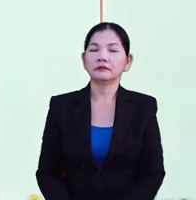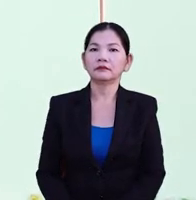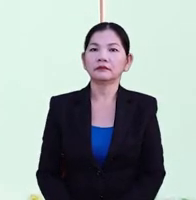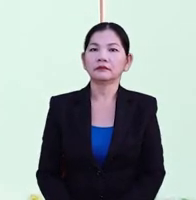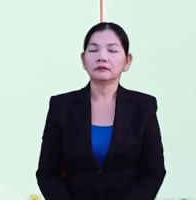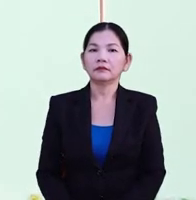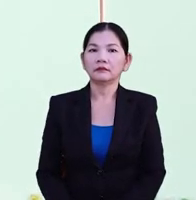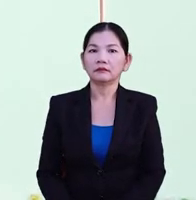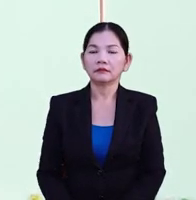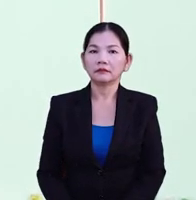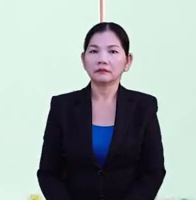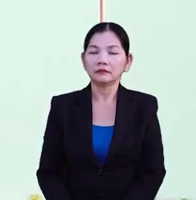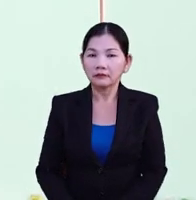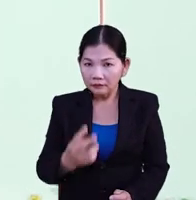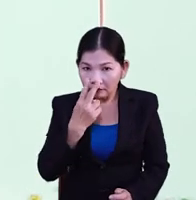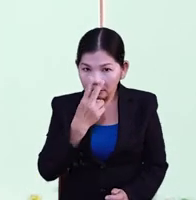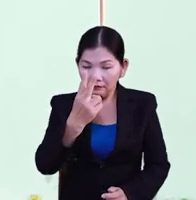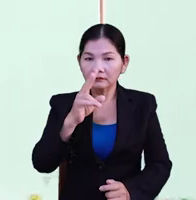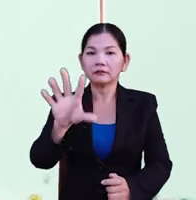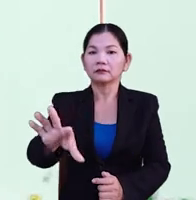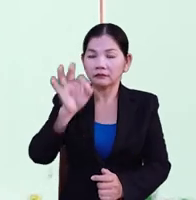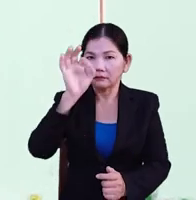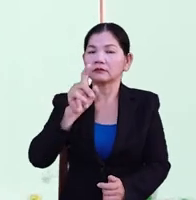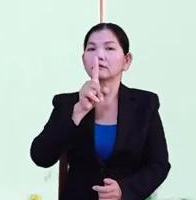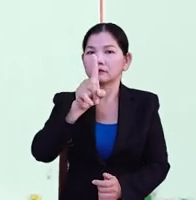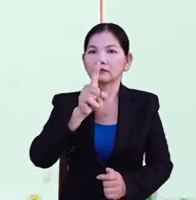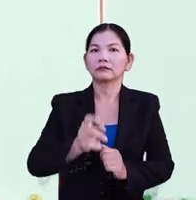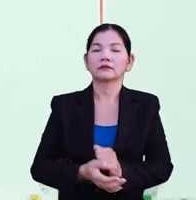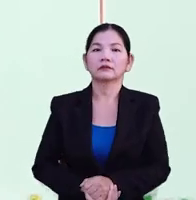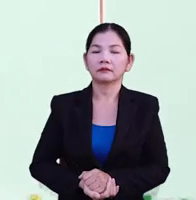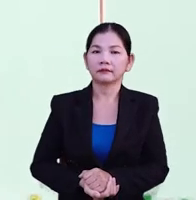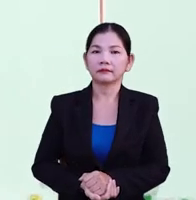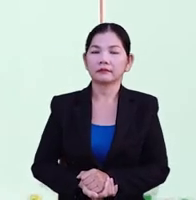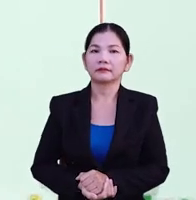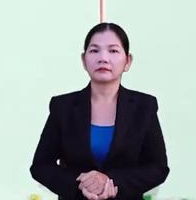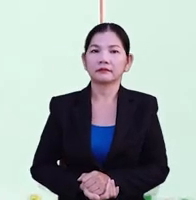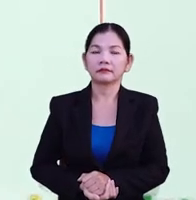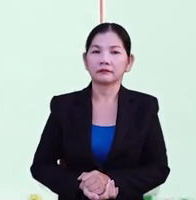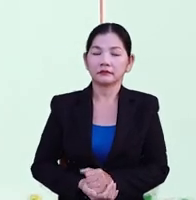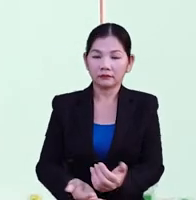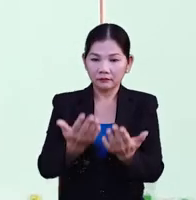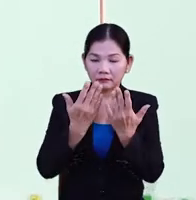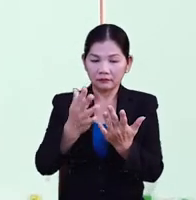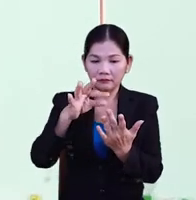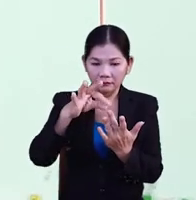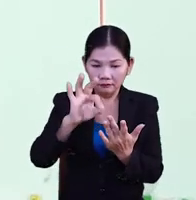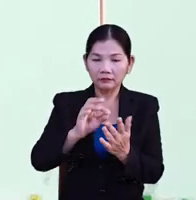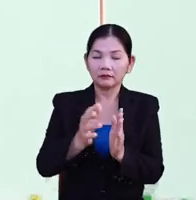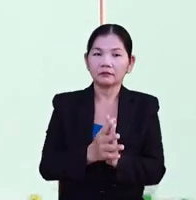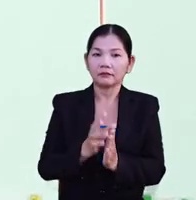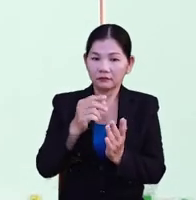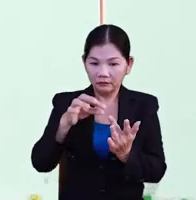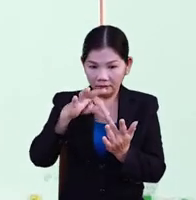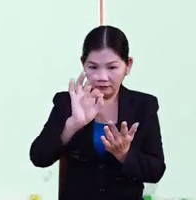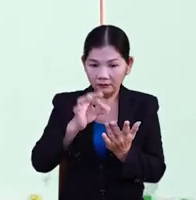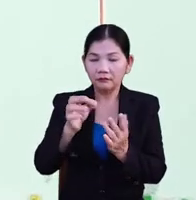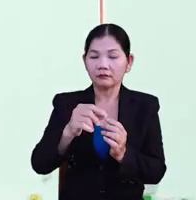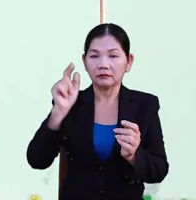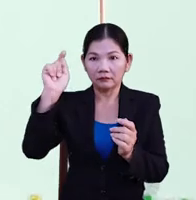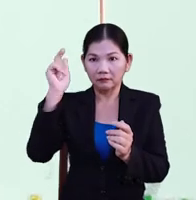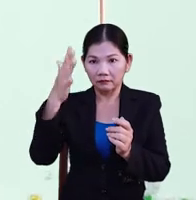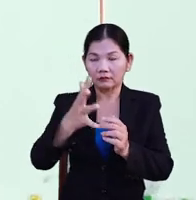ចាកូនយកមួយណាមកចាតោះទៀងផ្ទាត់ទាំងអស់គ្នាគឺរូ